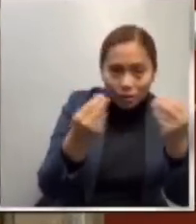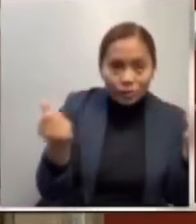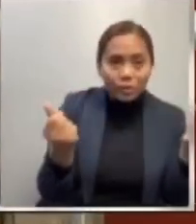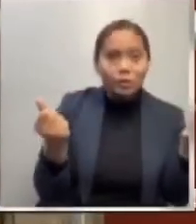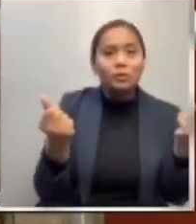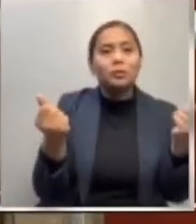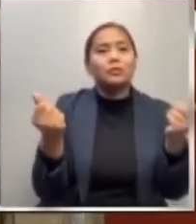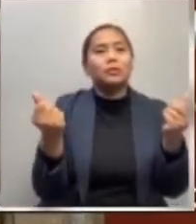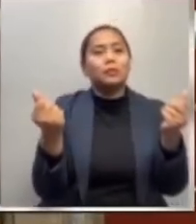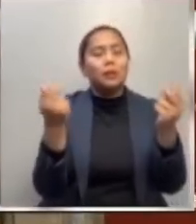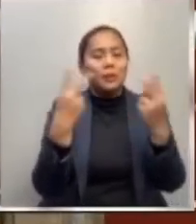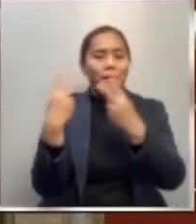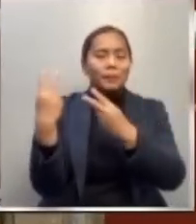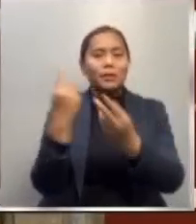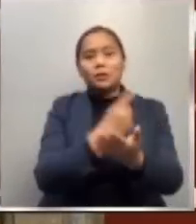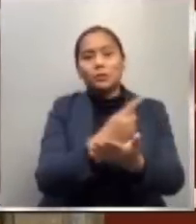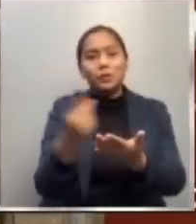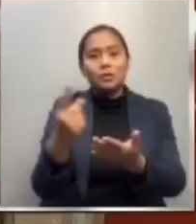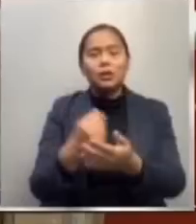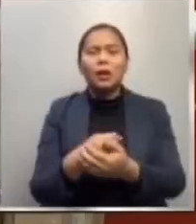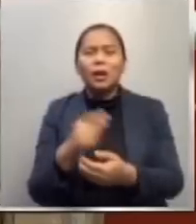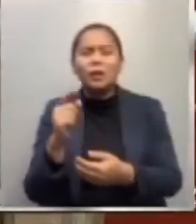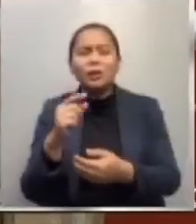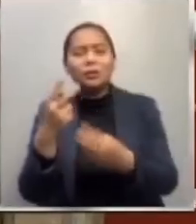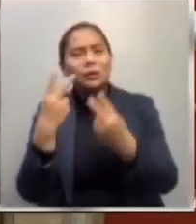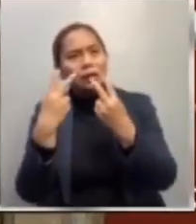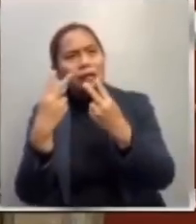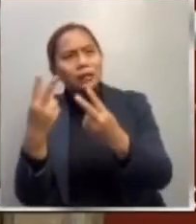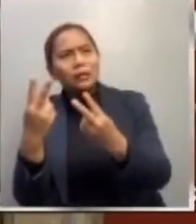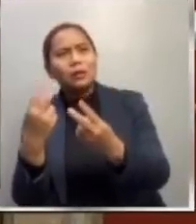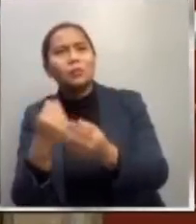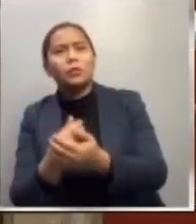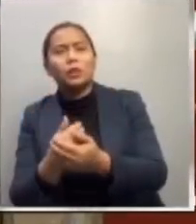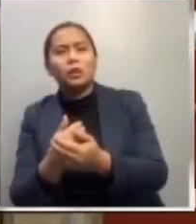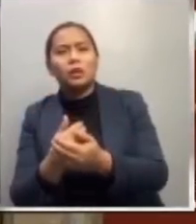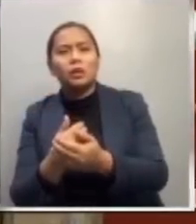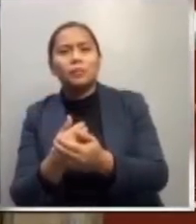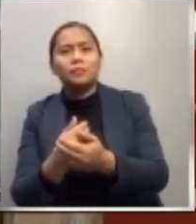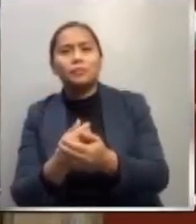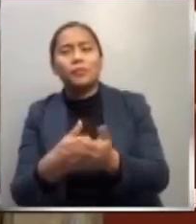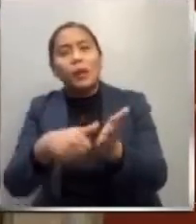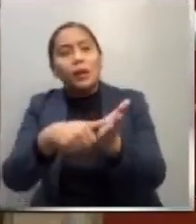mong pinaka-standout na problema, no, ngayong taon na ito?